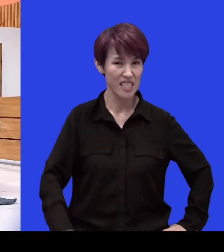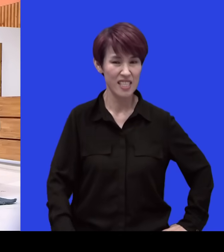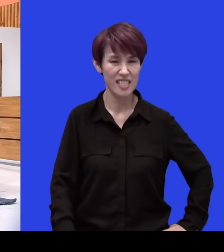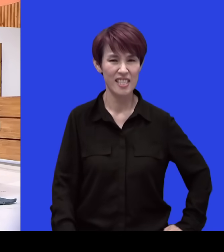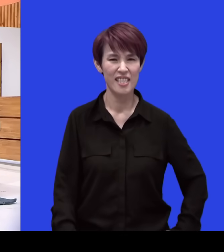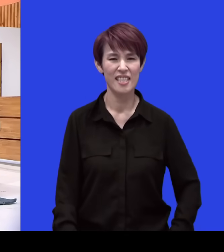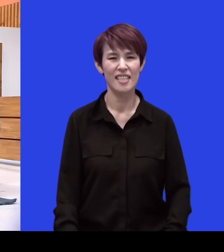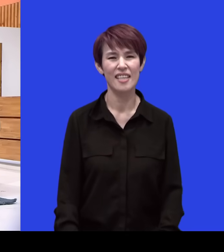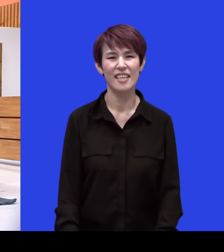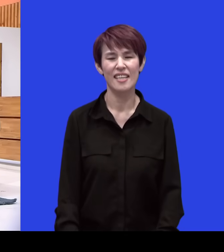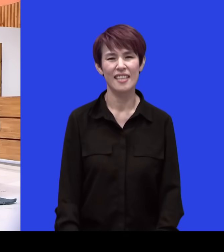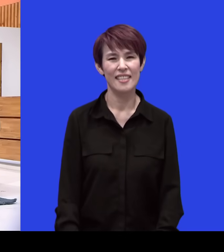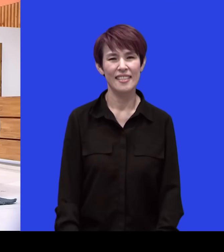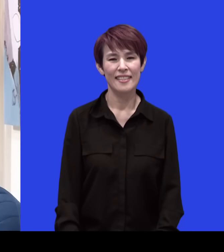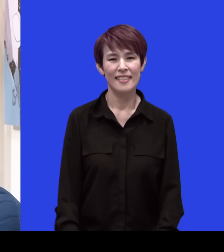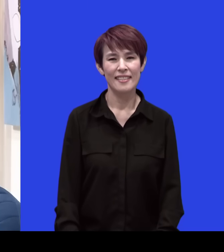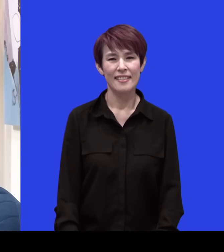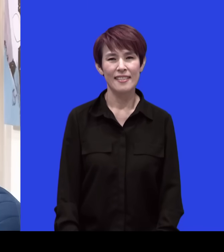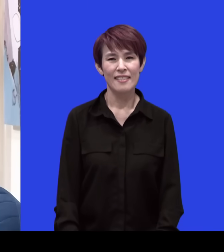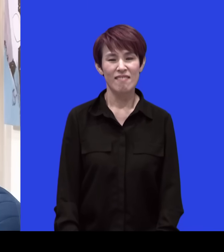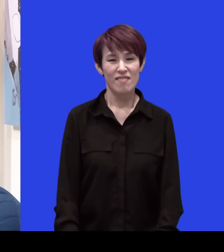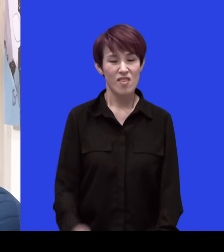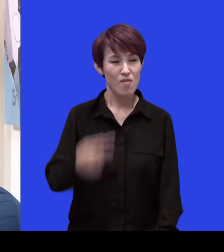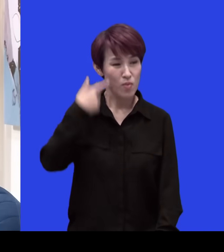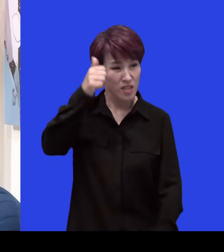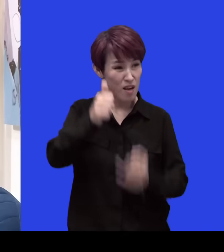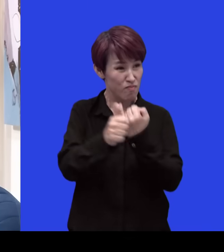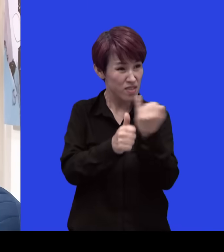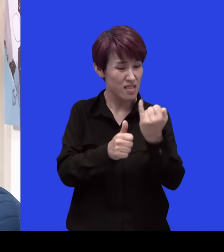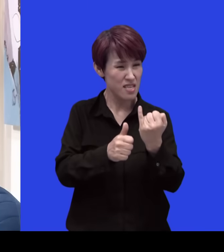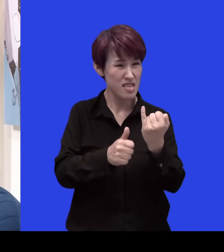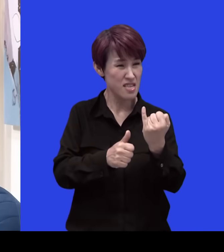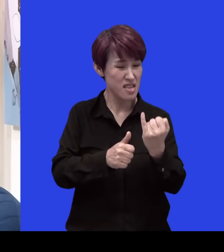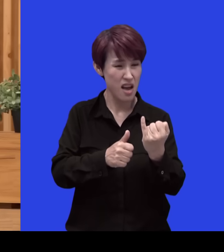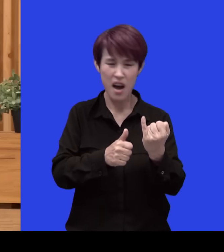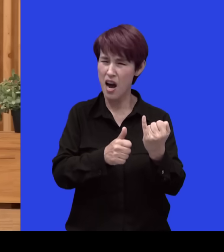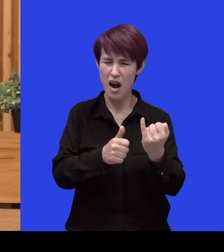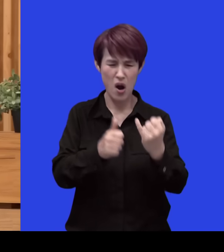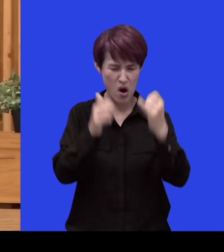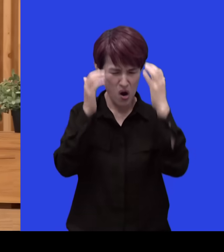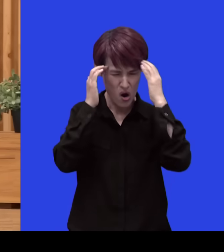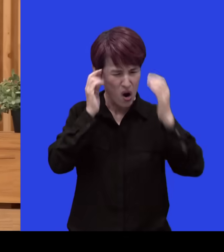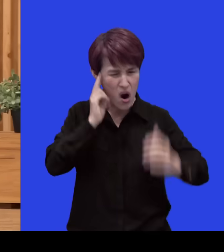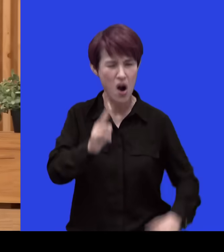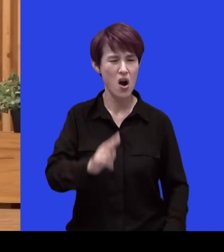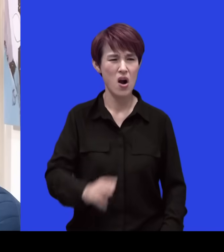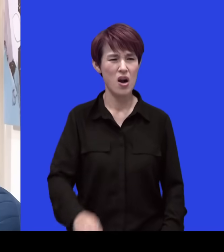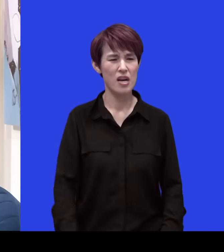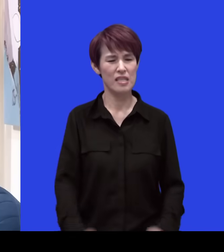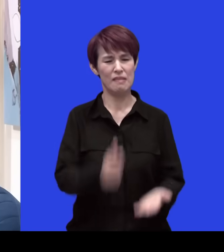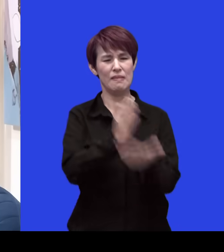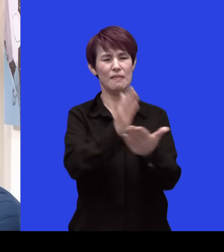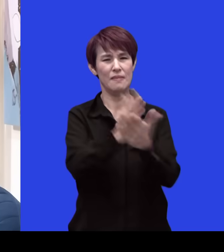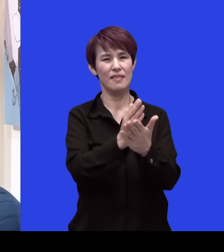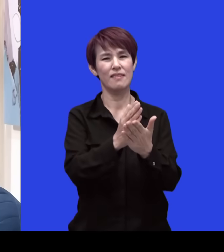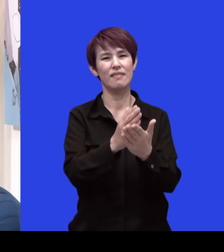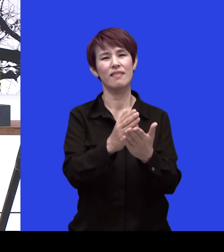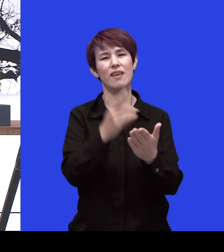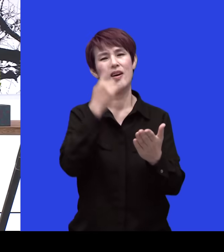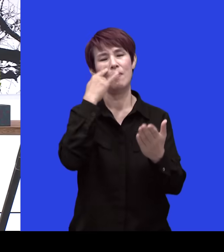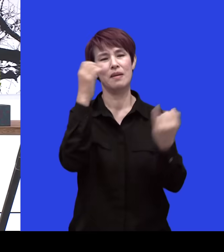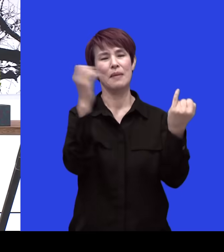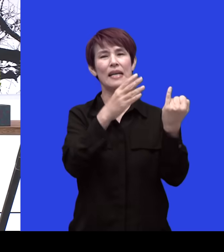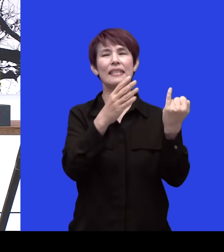미쳤네요. 이 목사 부인이 아무나 하는 거냐? 그게 얼마나 고통스러운 건데. 예. 그래가지고 이제 엄마